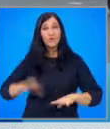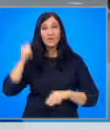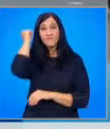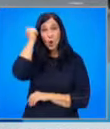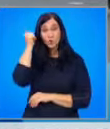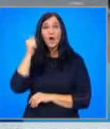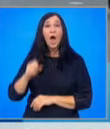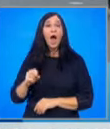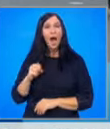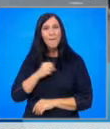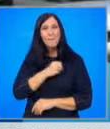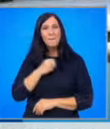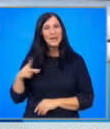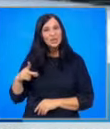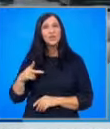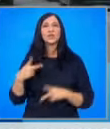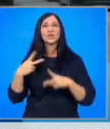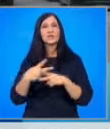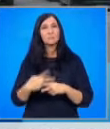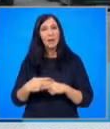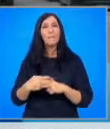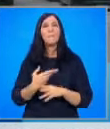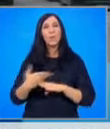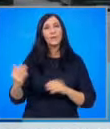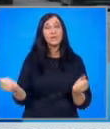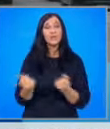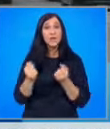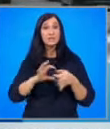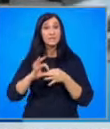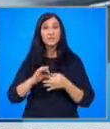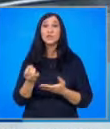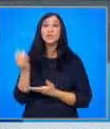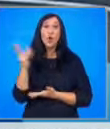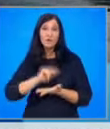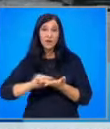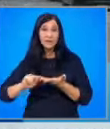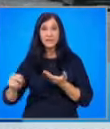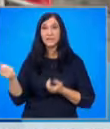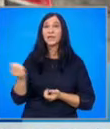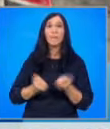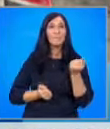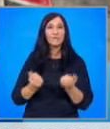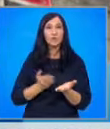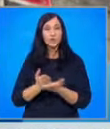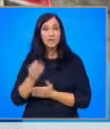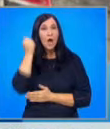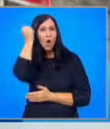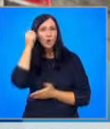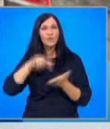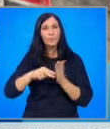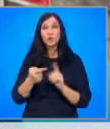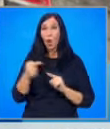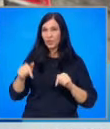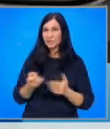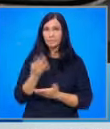Косово, а Прищина ще прекрати по-нататъчните действия, свързани с пререгистрацията на превозни средства. Косово планираше от